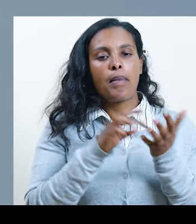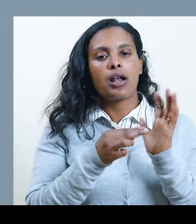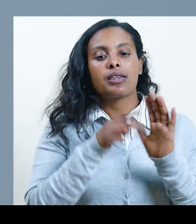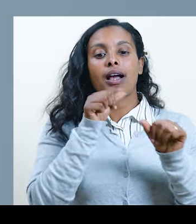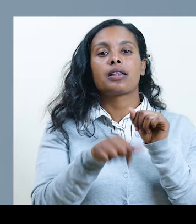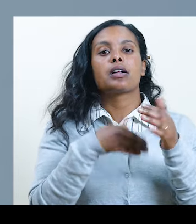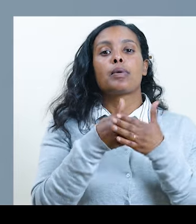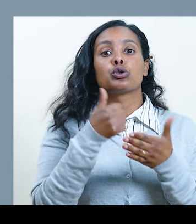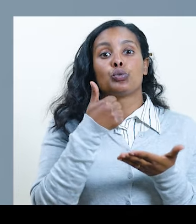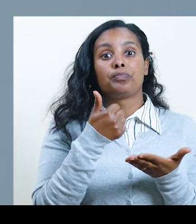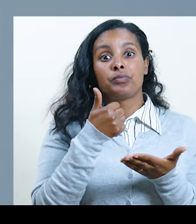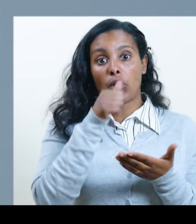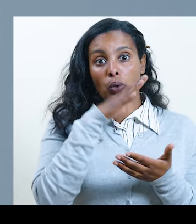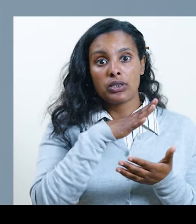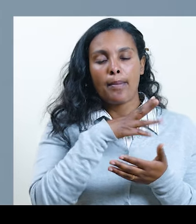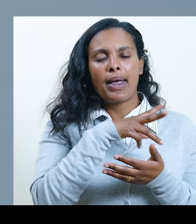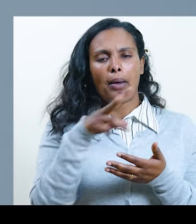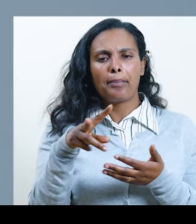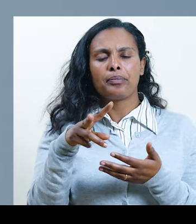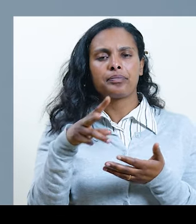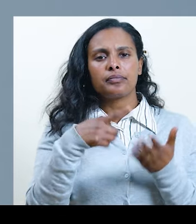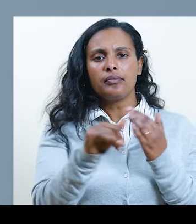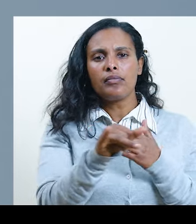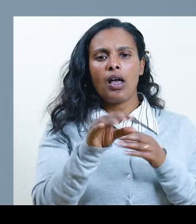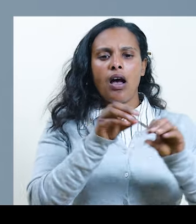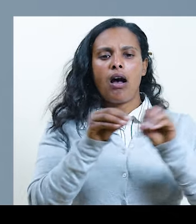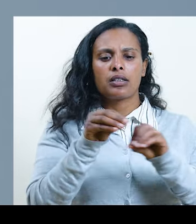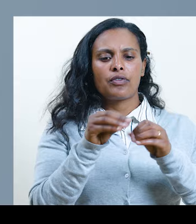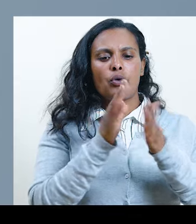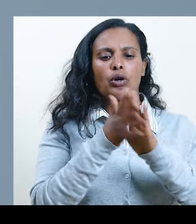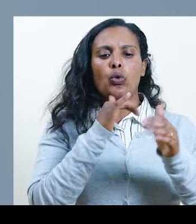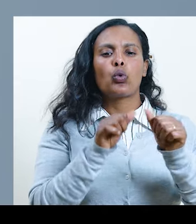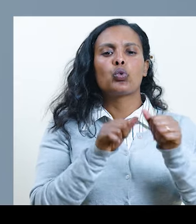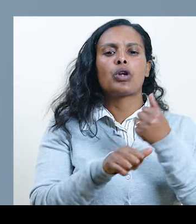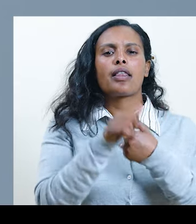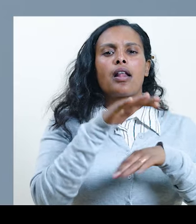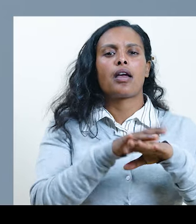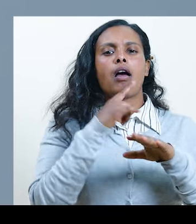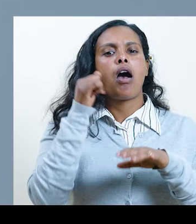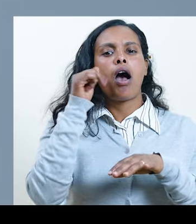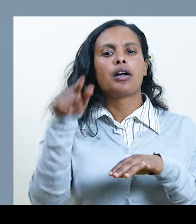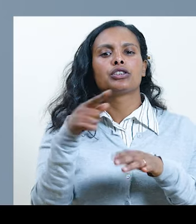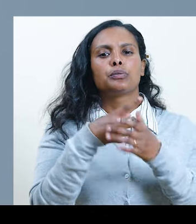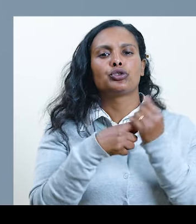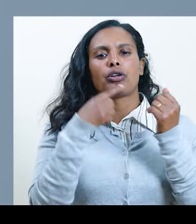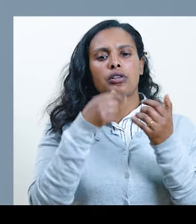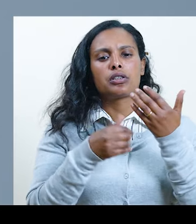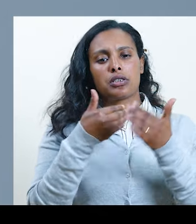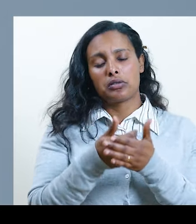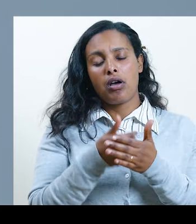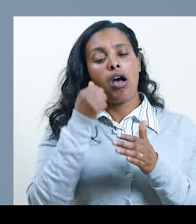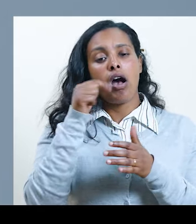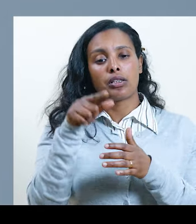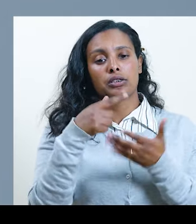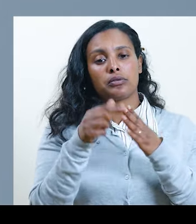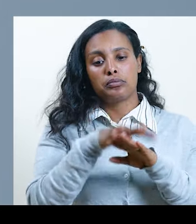የምፈልገው። ማለት ጥቃት የደረሰባቸው ሰዎች በጣም እንደዚ አይነት አክቲቭ የሆነ ጉዳት ላይ ሆነሽ አንቺ ብቻ ነሽ የደረሰብሽ የሚመስልሽ፣